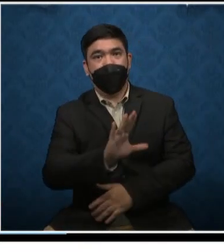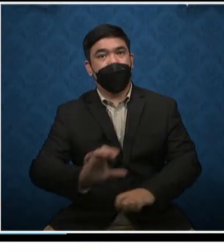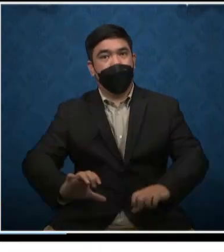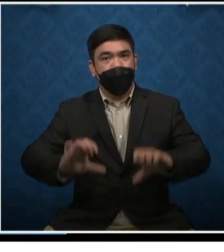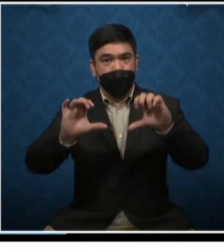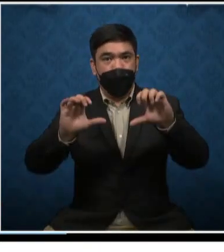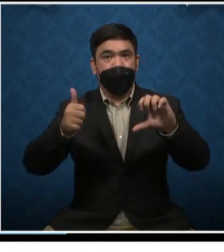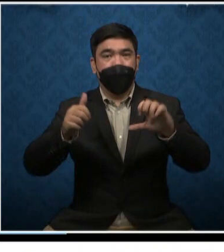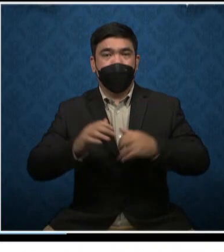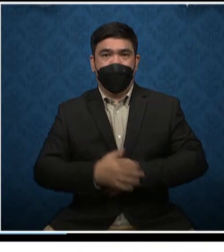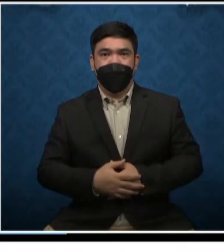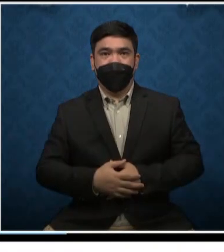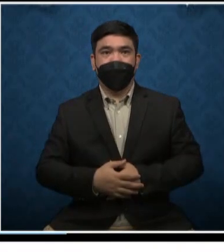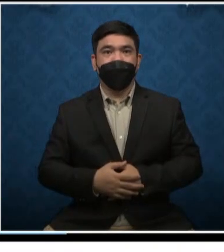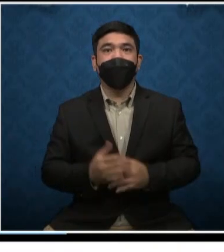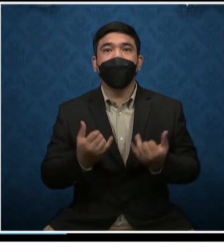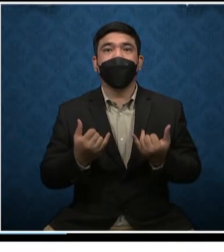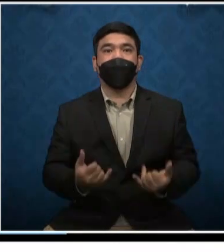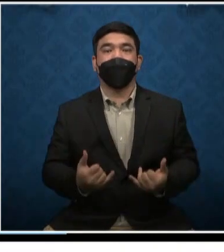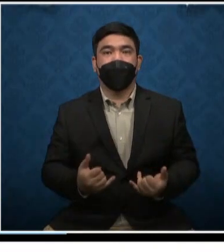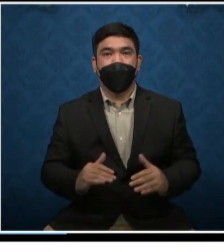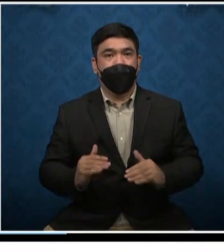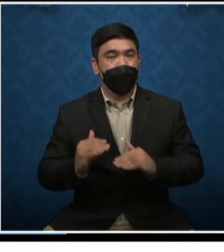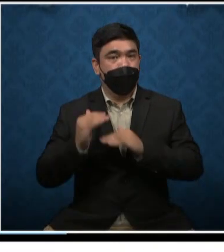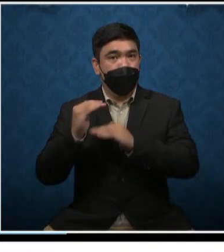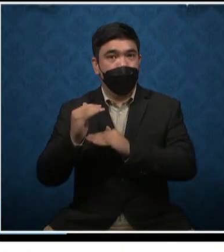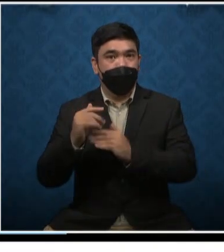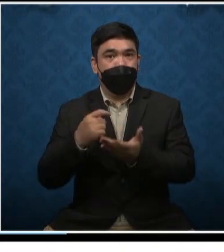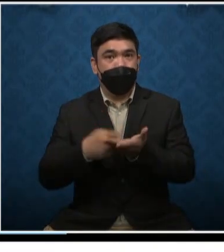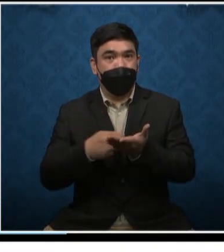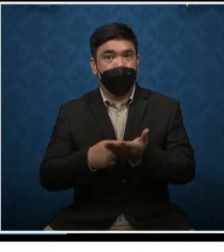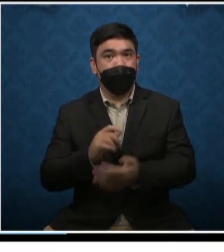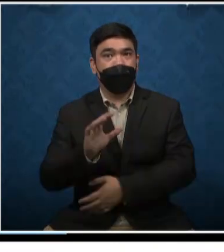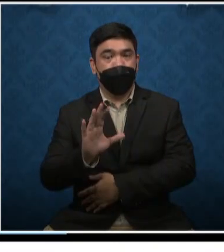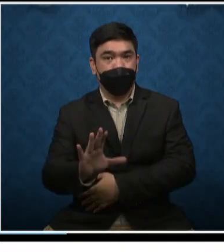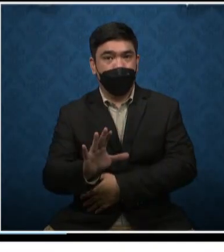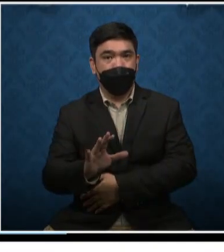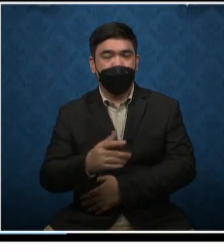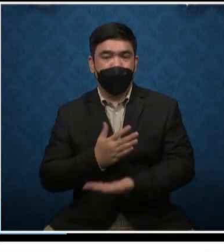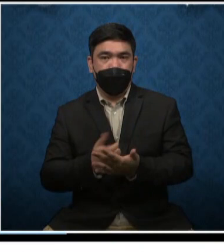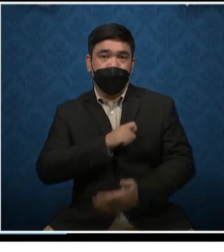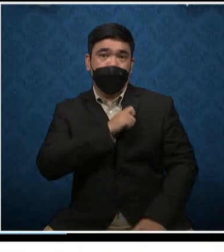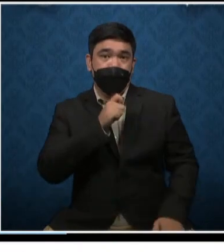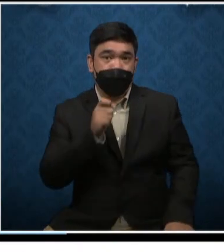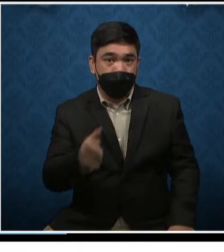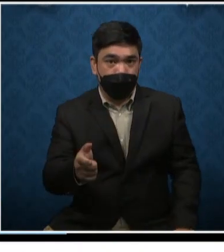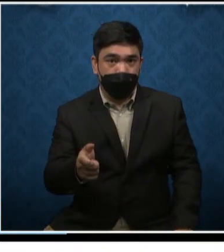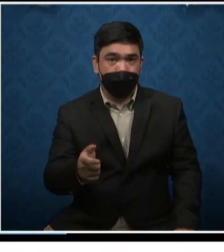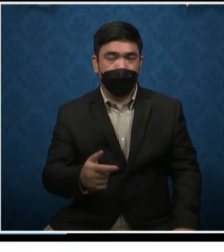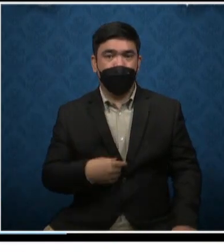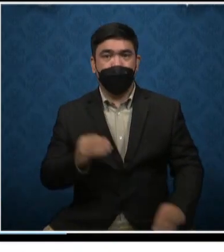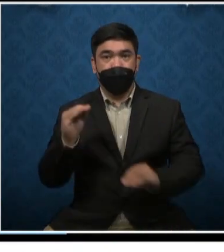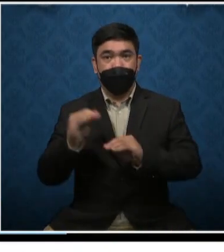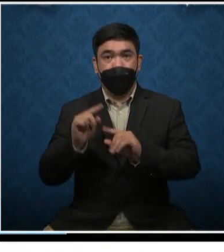ฐได้สำหรับการกำหนดให้ฝ่ายผู้ประกันตนจ่ายเงินสมทบเพิ่มเดือ